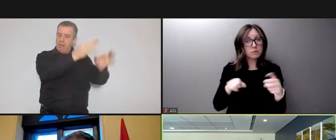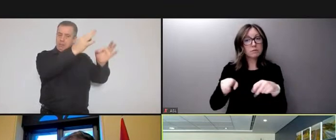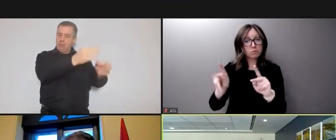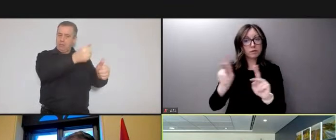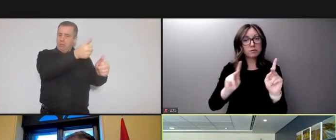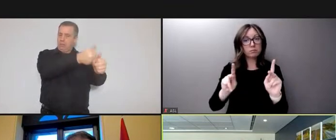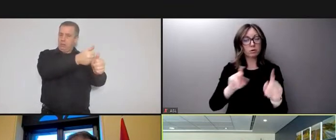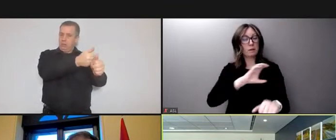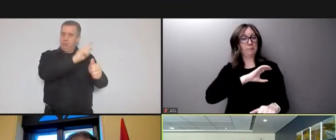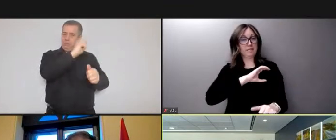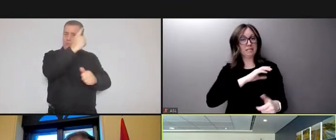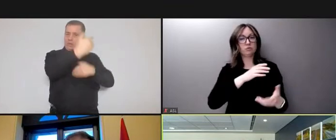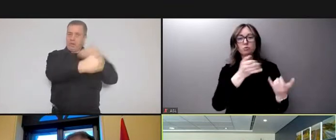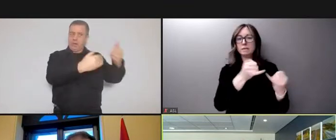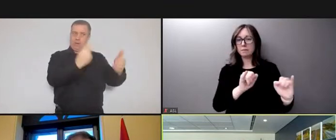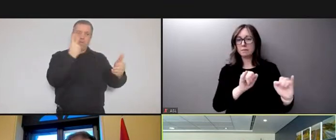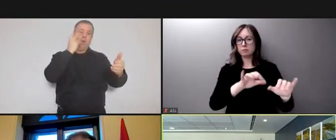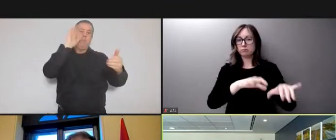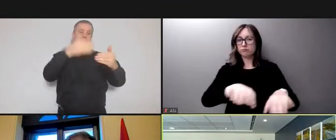opérations.